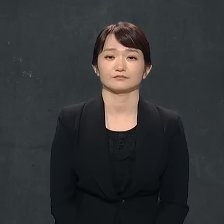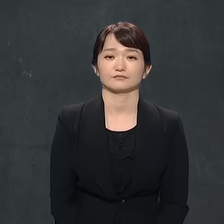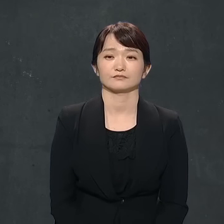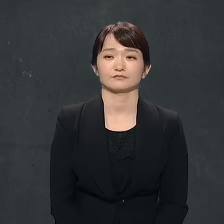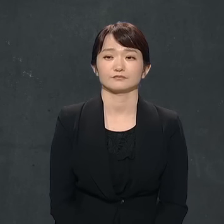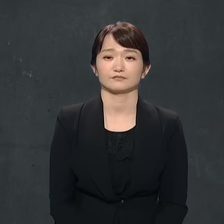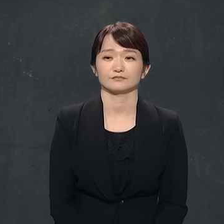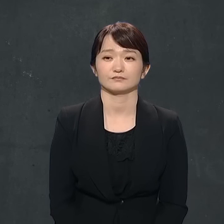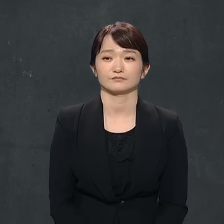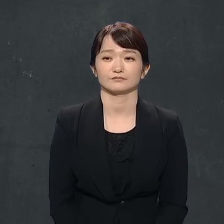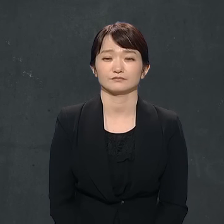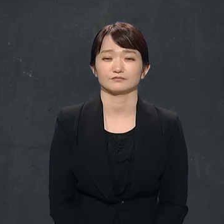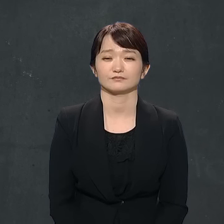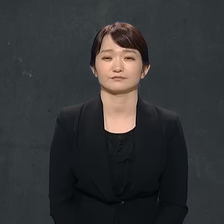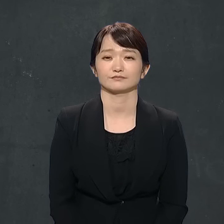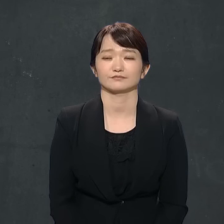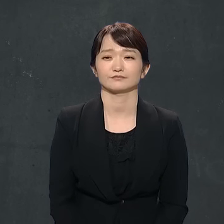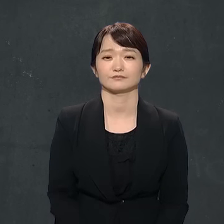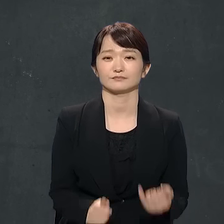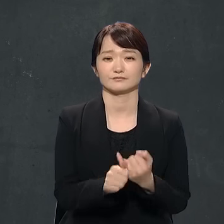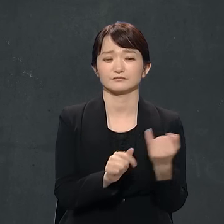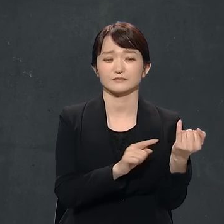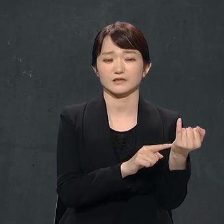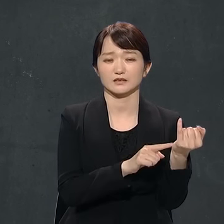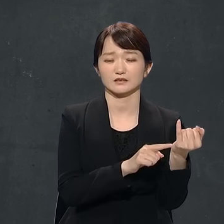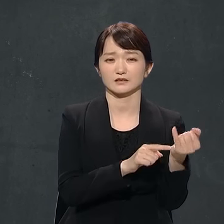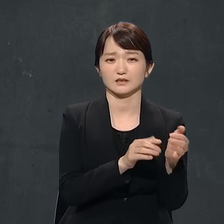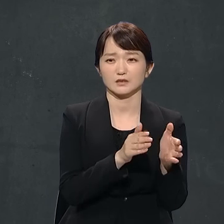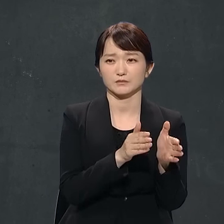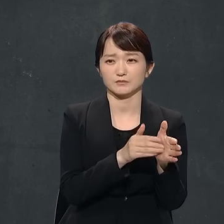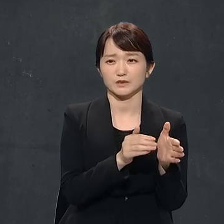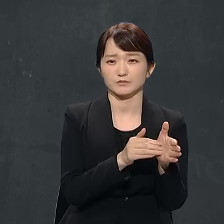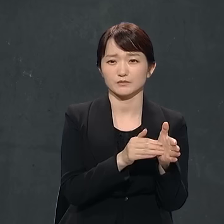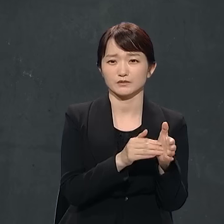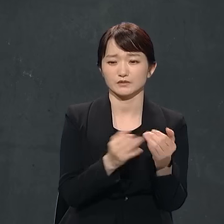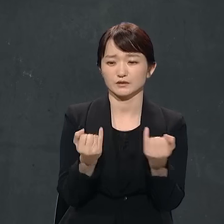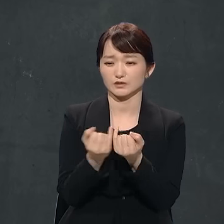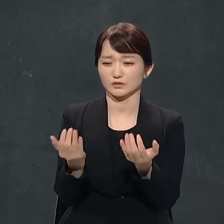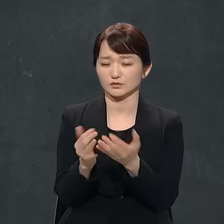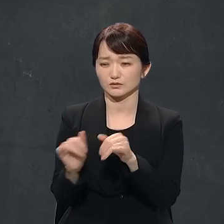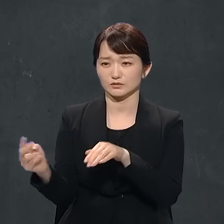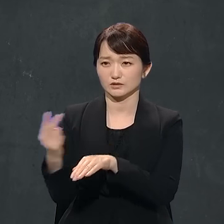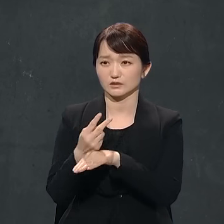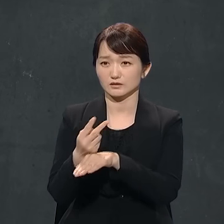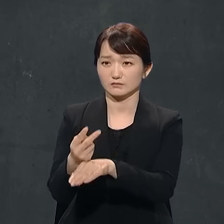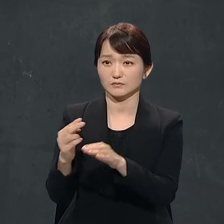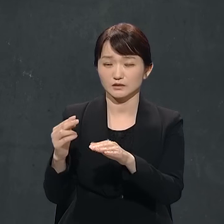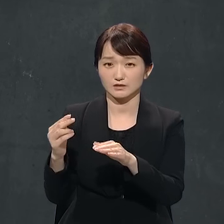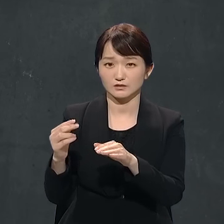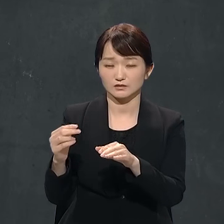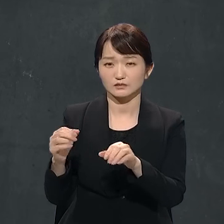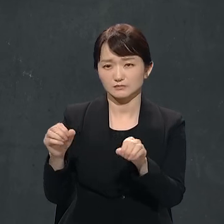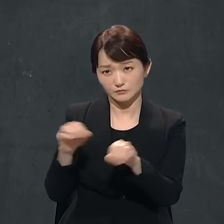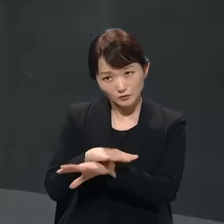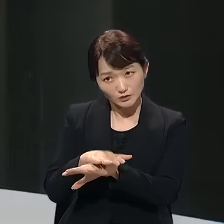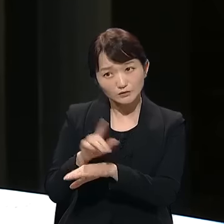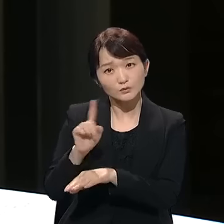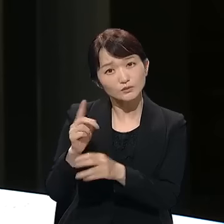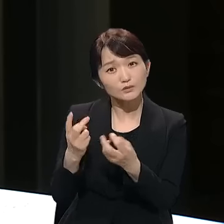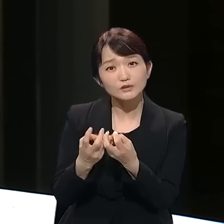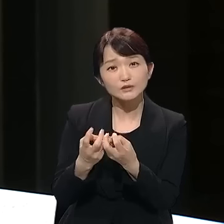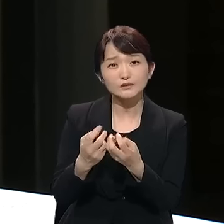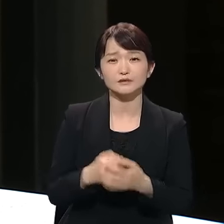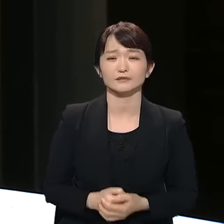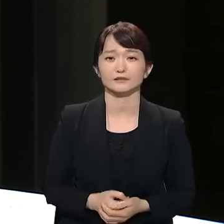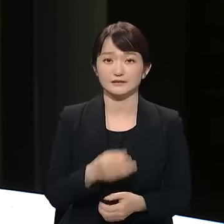짚어보죠 아 저몰래 카플 하다 걸린 남편 남편 말대로 덮고 가야 할까요 자 저 좀 잡아주세요 자 약식